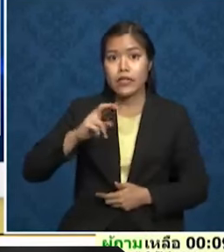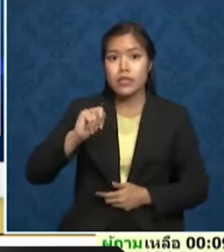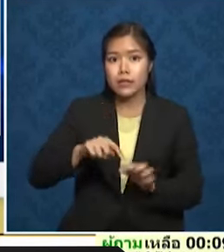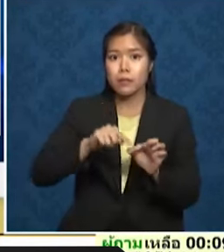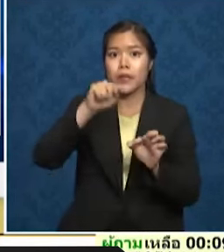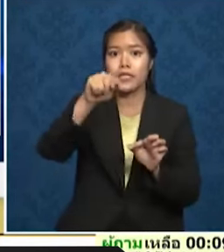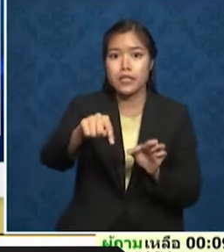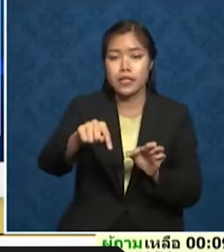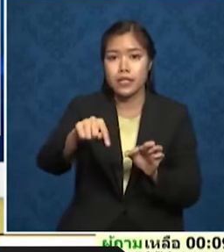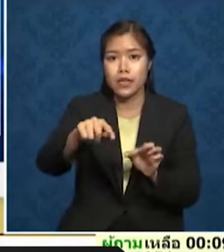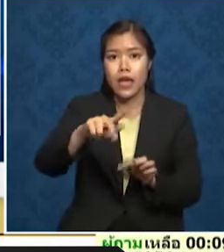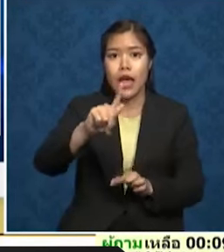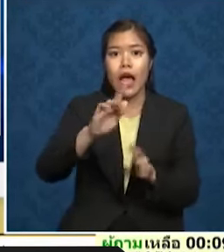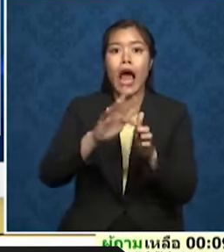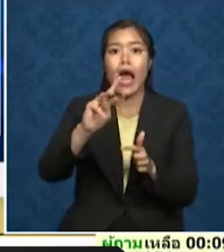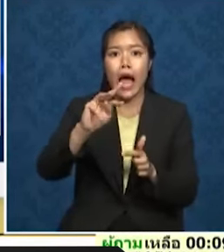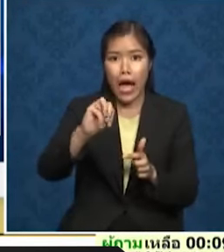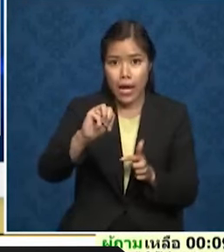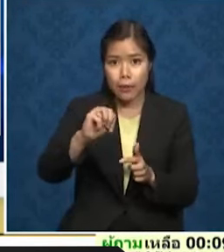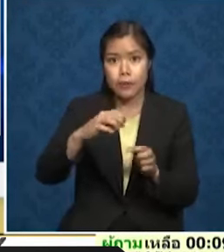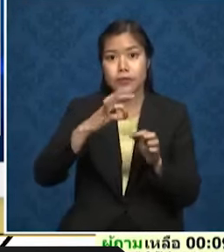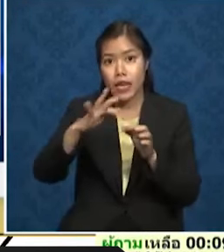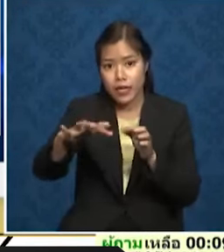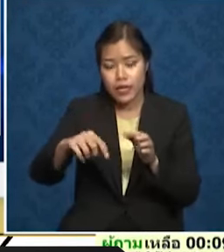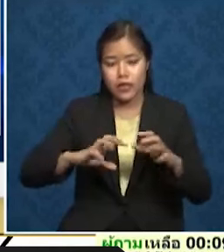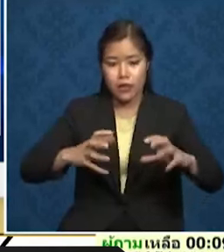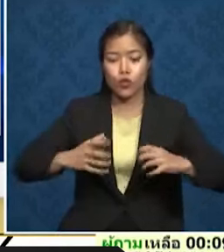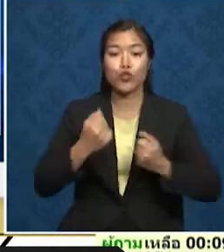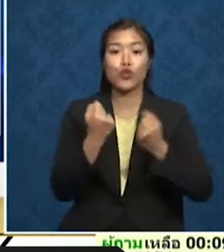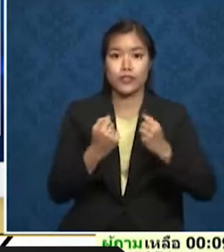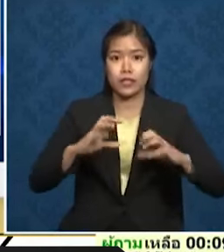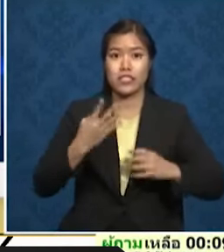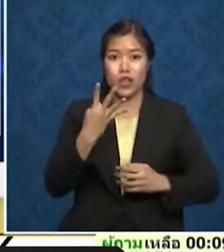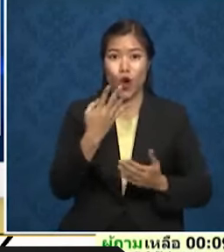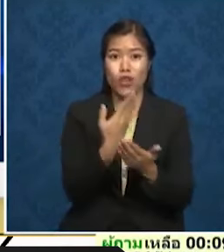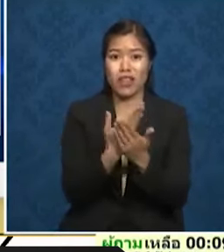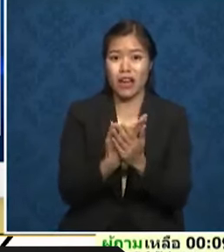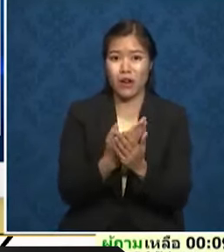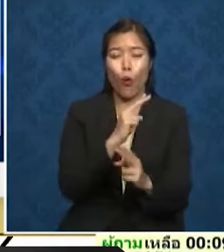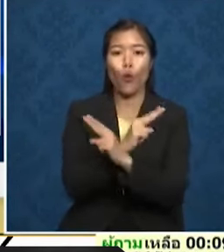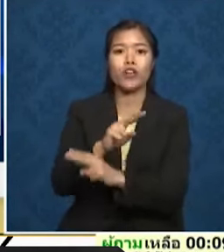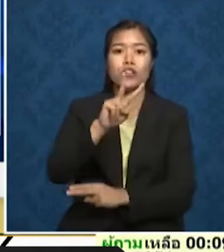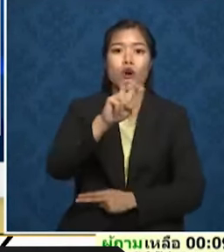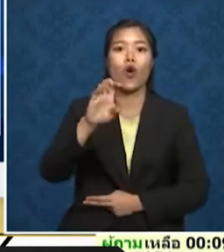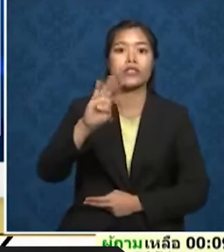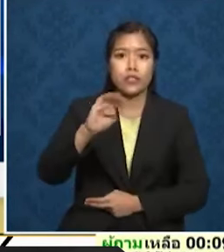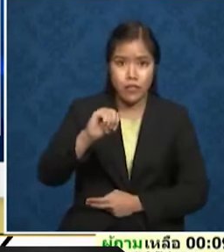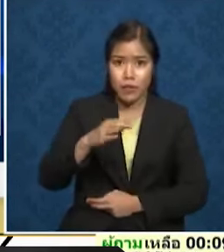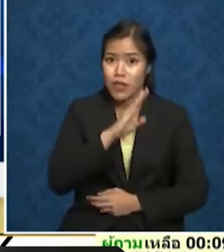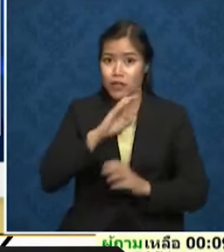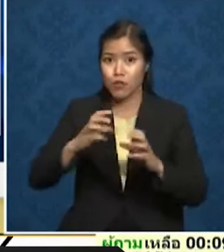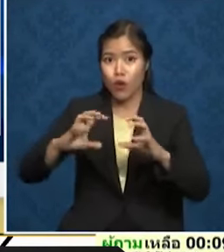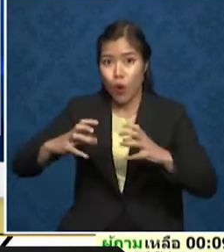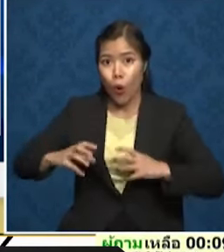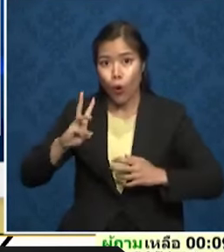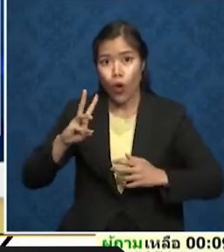สอสำหรับรถยนต์4ล้อนะคะ240บาทรถยนต์6ล้อ380บาทและรถยนต์ม